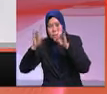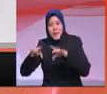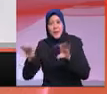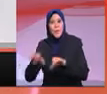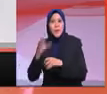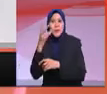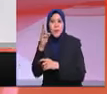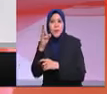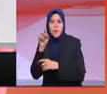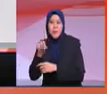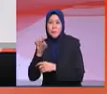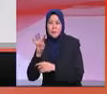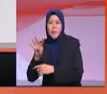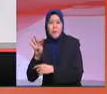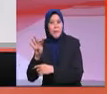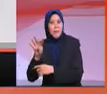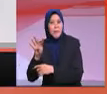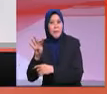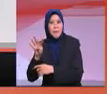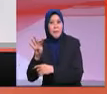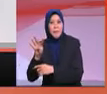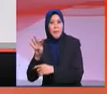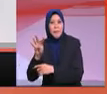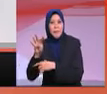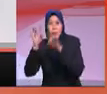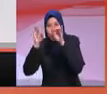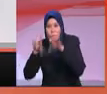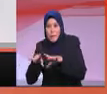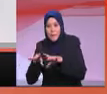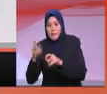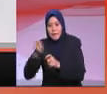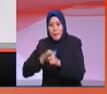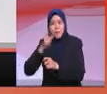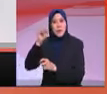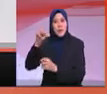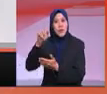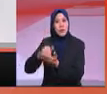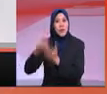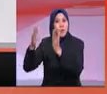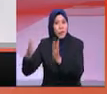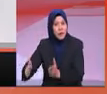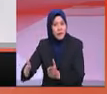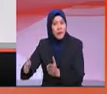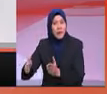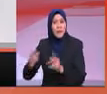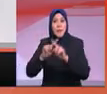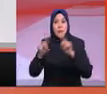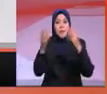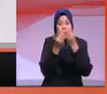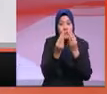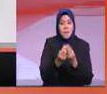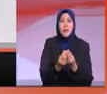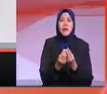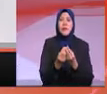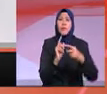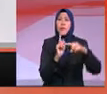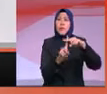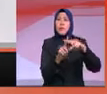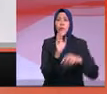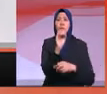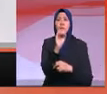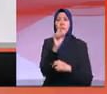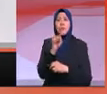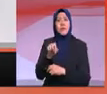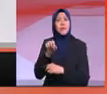ialah 17.4 ujian untuk setiap 1,000 penduduk. Tapi kadar positif hanya